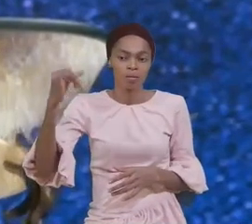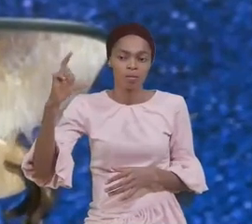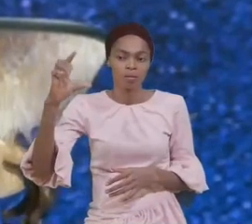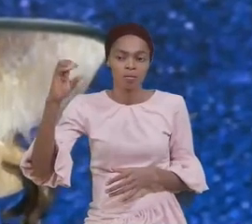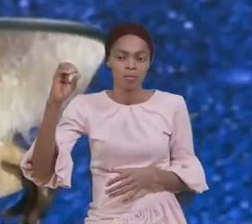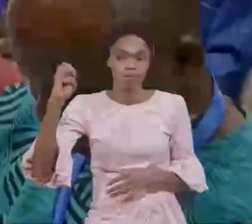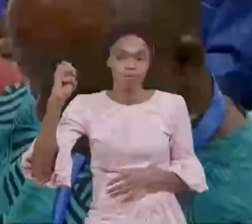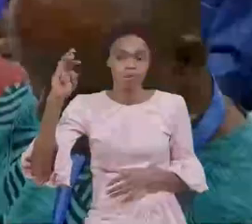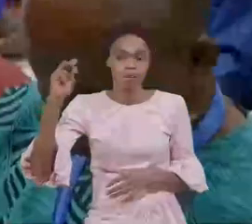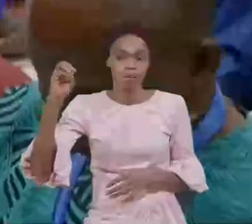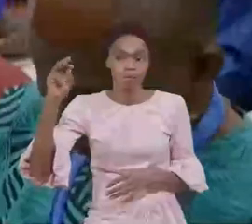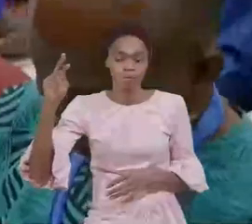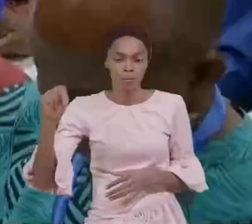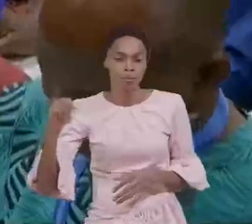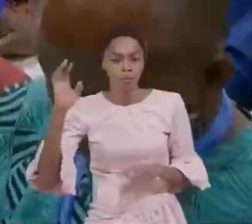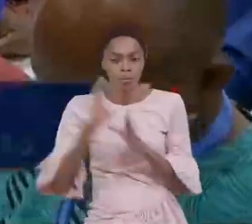On va à